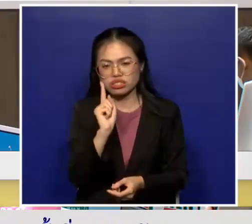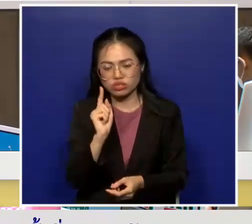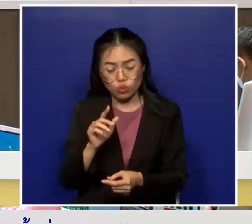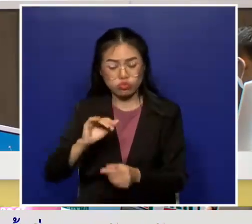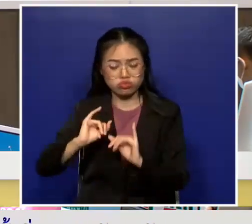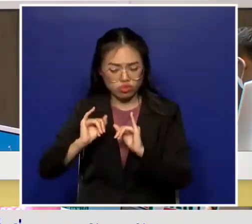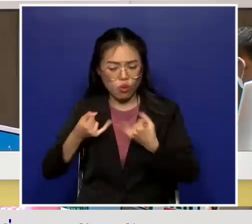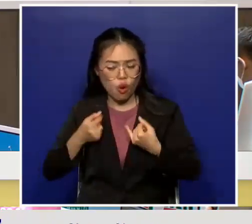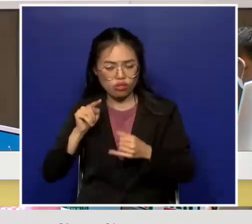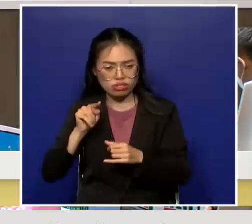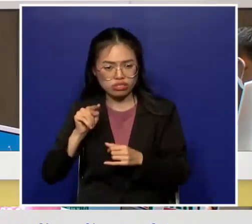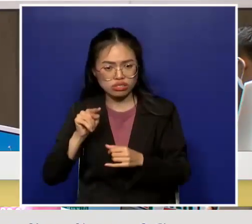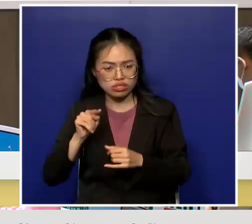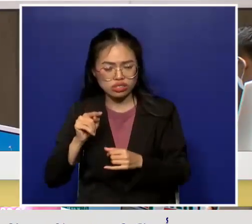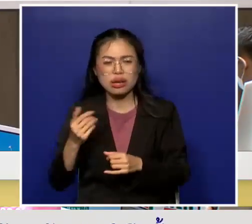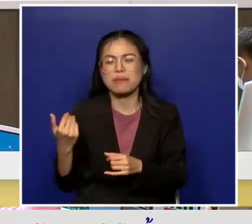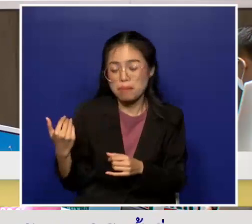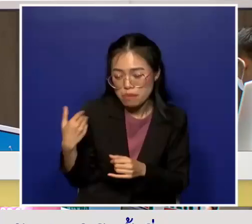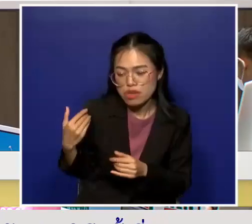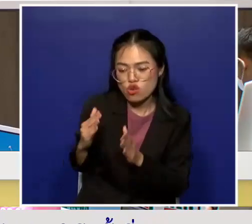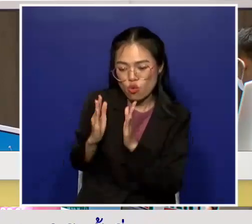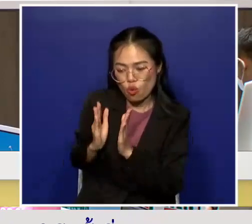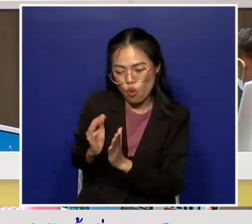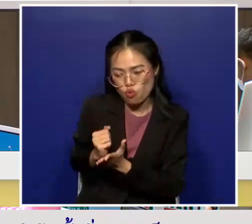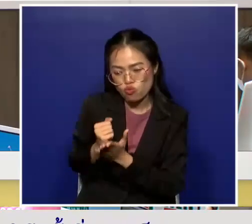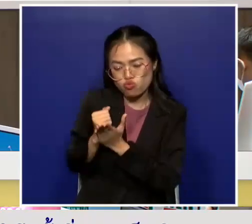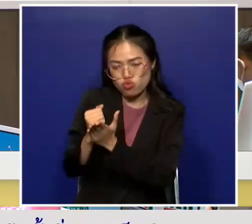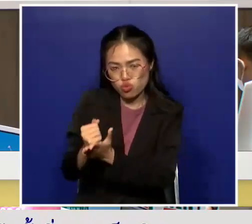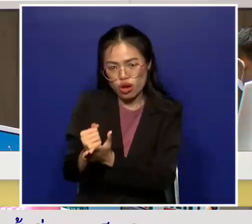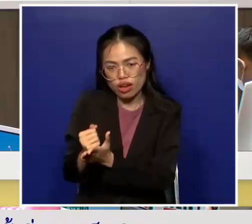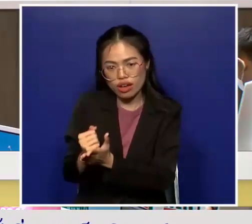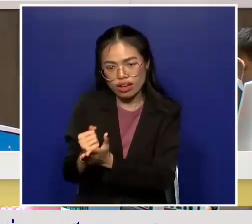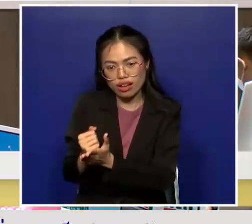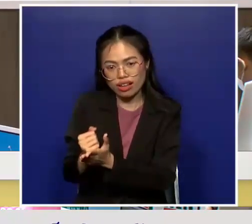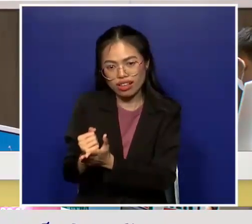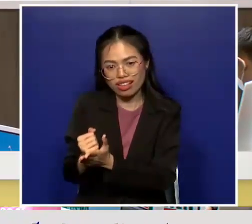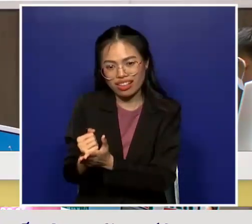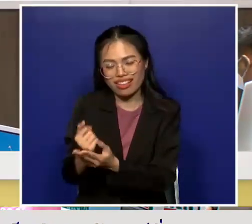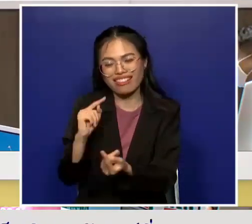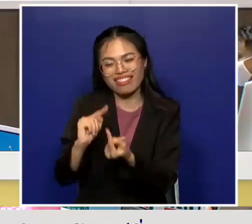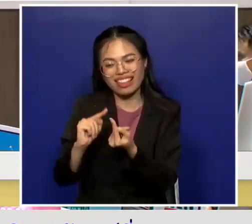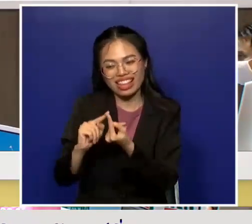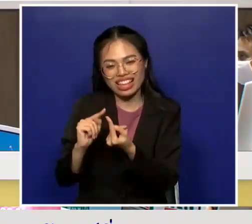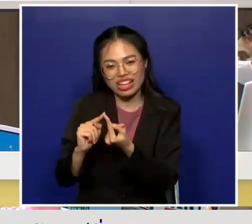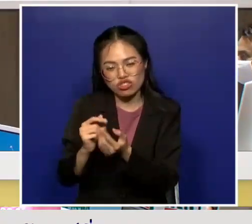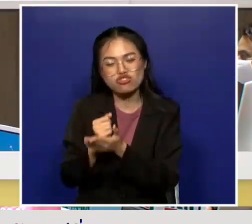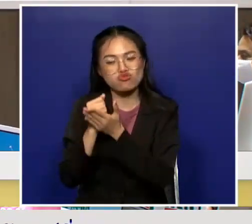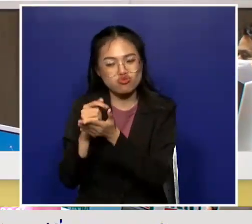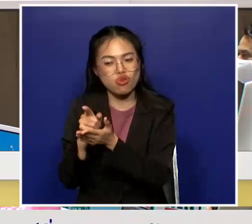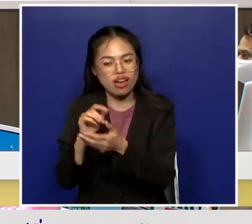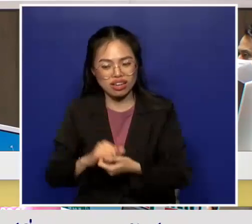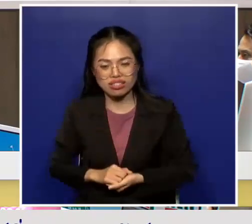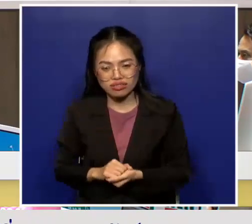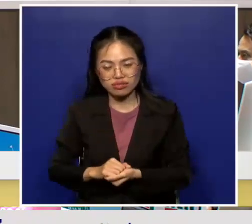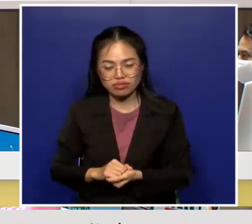ายนี้นะได้รับการเอื้อนะจากผู้ที่บอกว่าไม่กินเงินชั่วๆเดี๋ยวผมจะแฉให้ฟังว่าเอื้อยัง